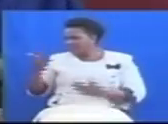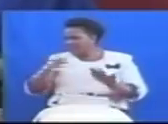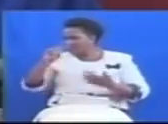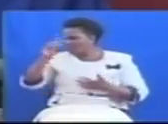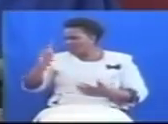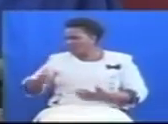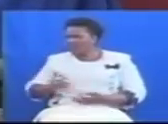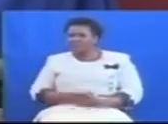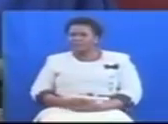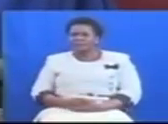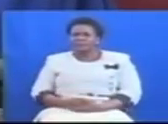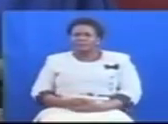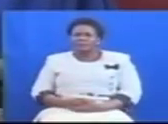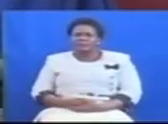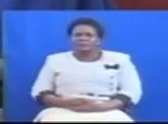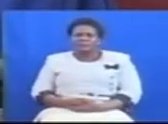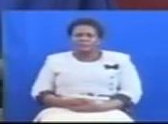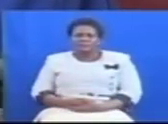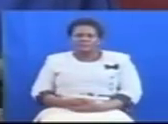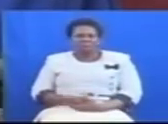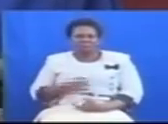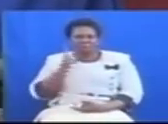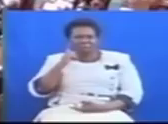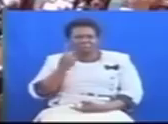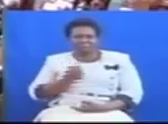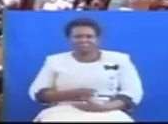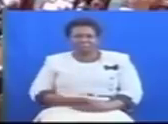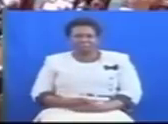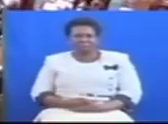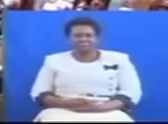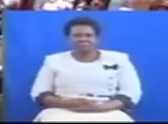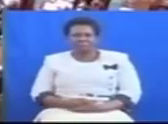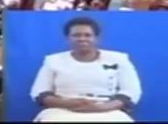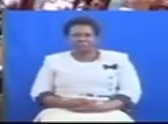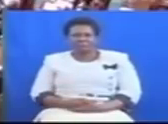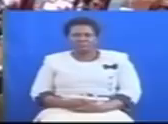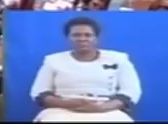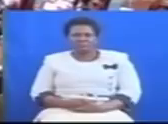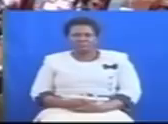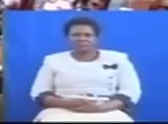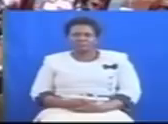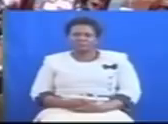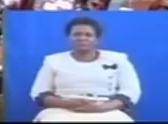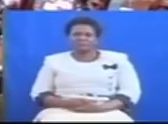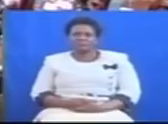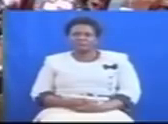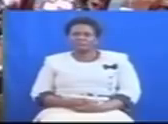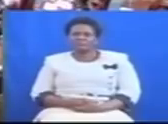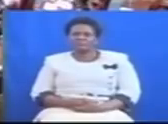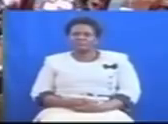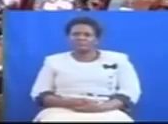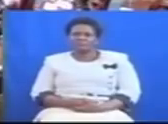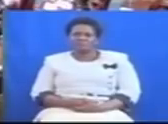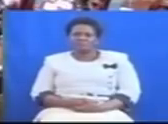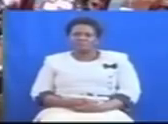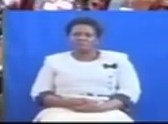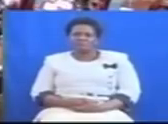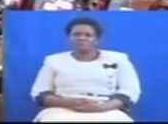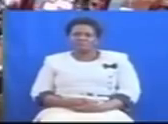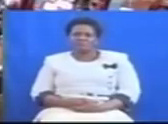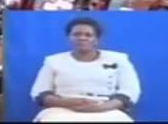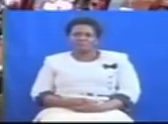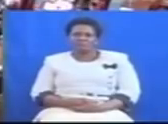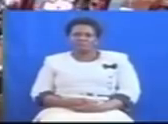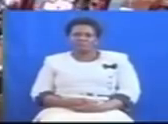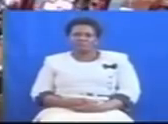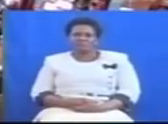Serikali iliahidi kumaliza migogoro ya ardhi kwa kupima maeneo ya wananchi mapema ili kuepuka bomoa bomoa bila fidia. Je, ni lini